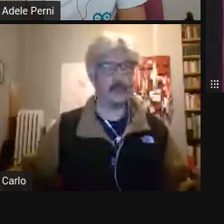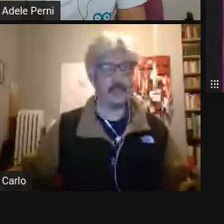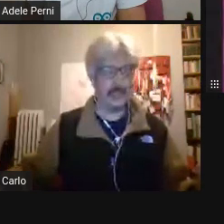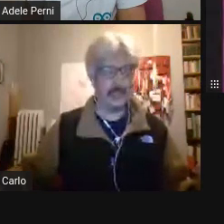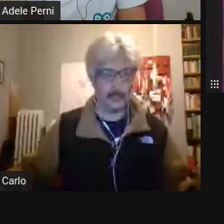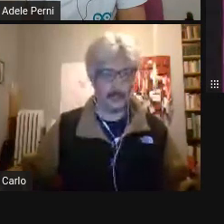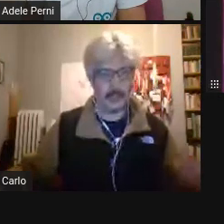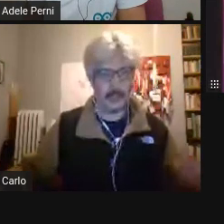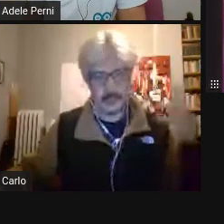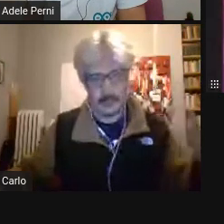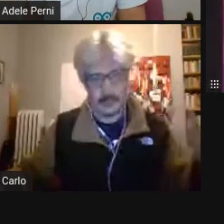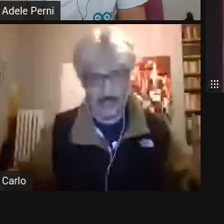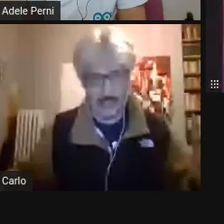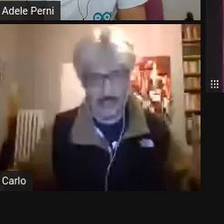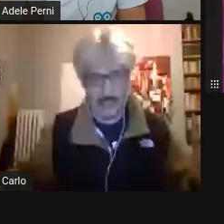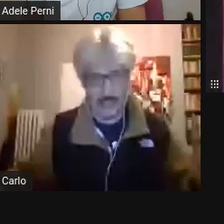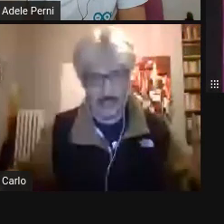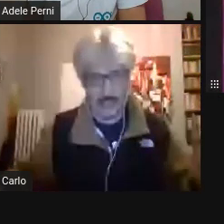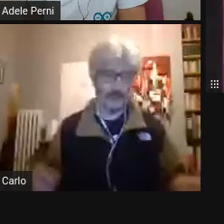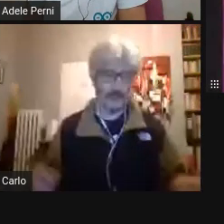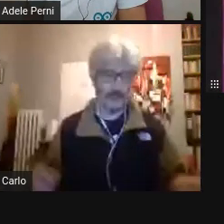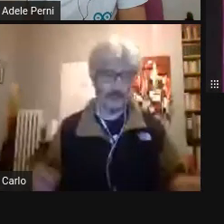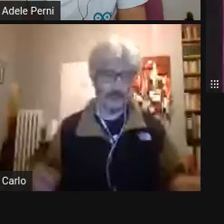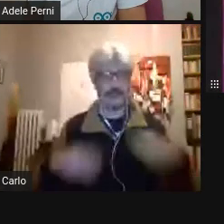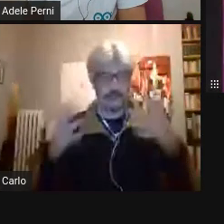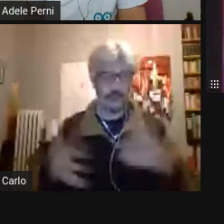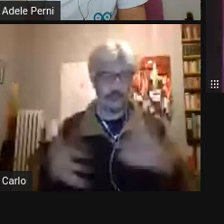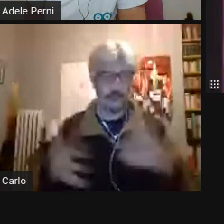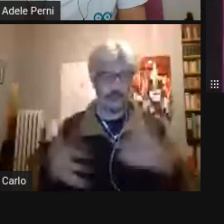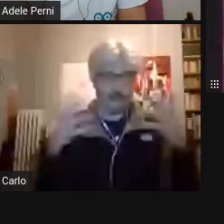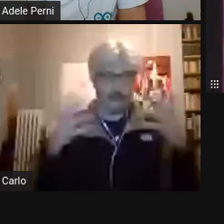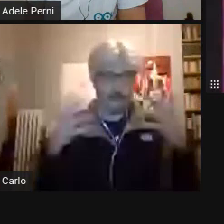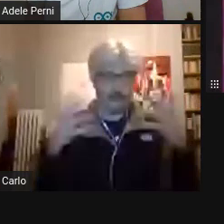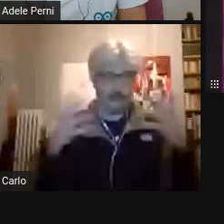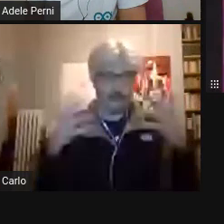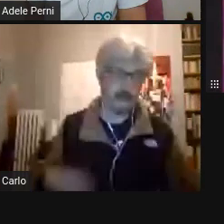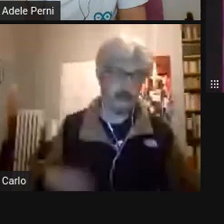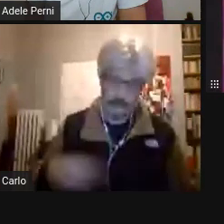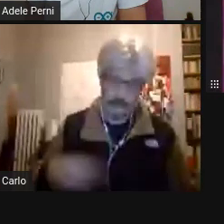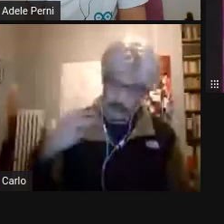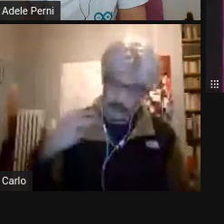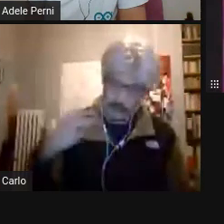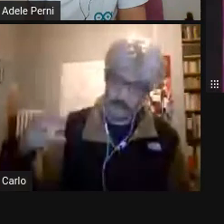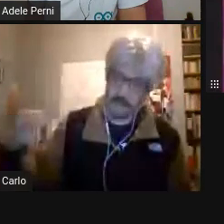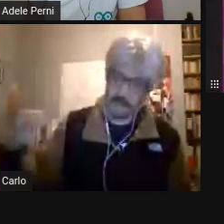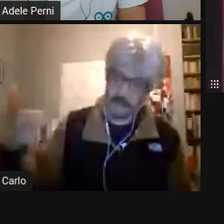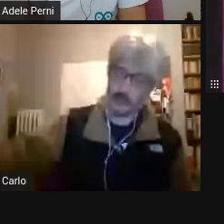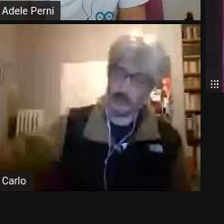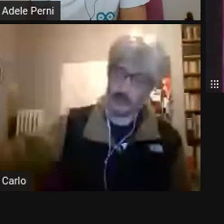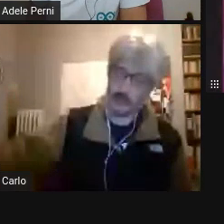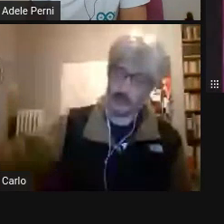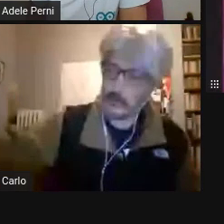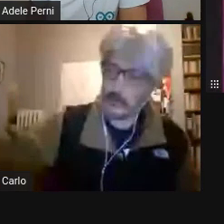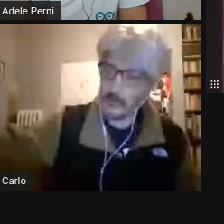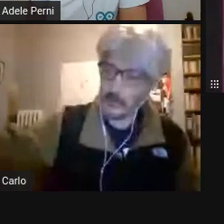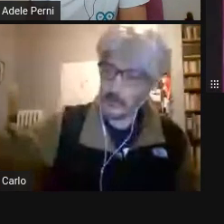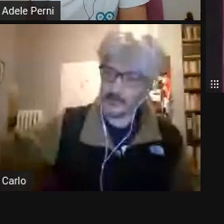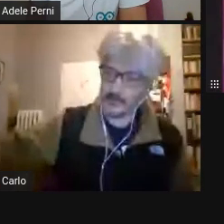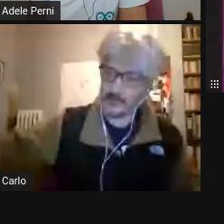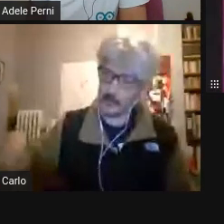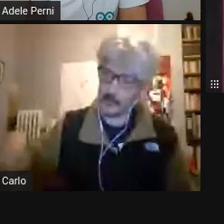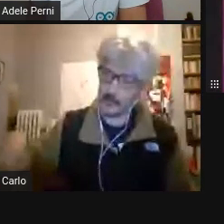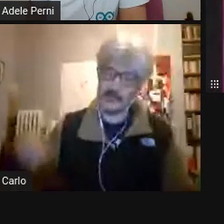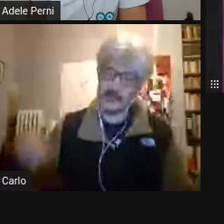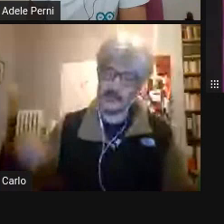portato a Shanghai la New York University insomma abbiamo fatto un vero un vero